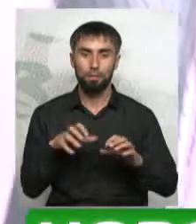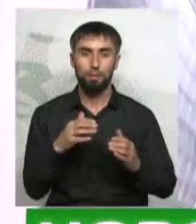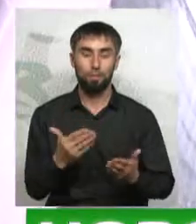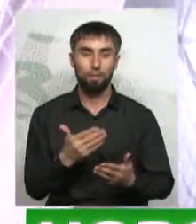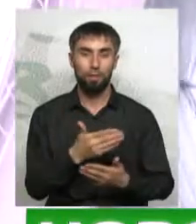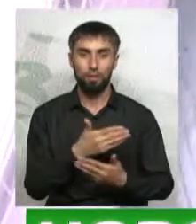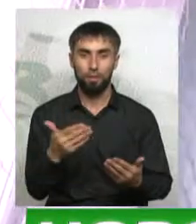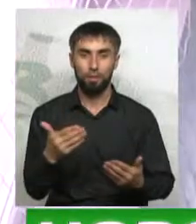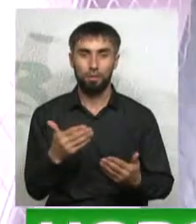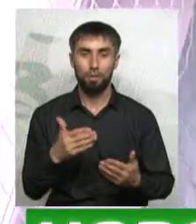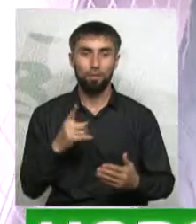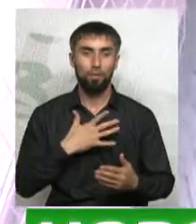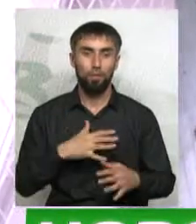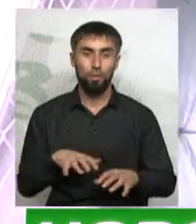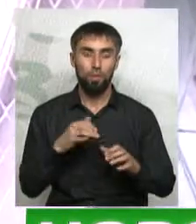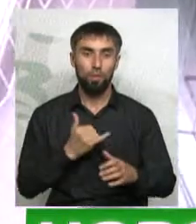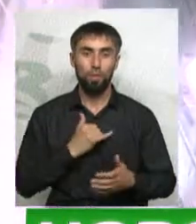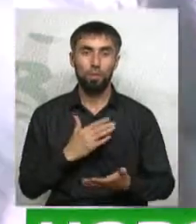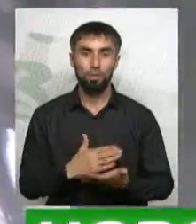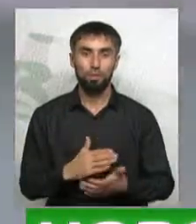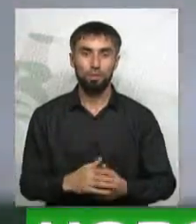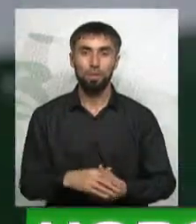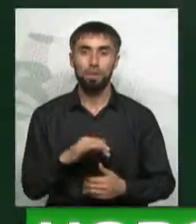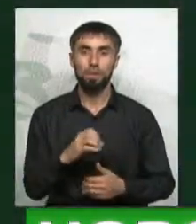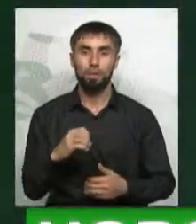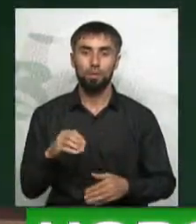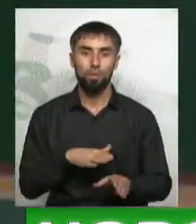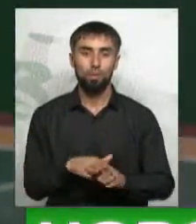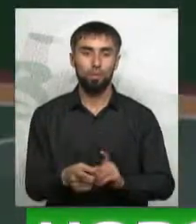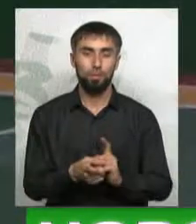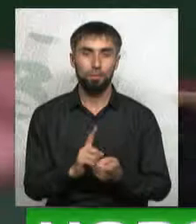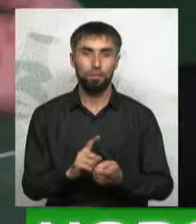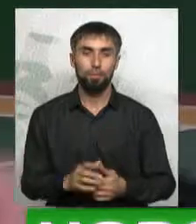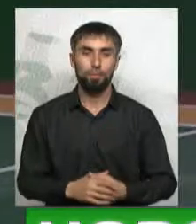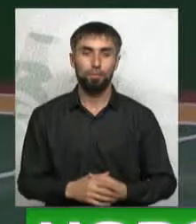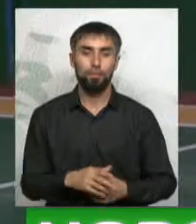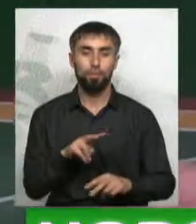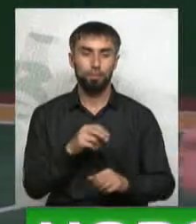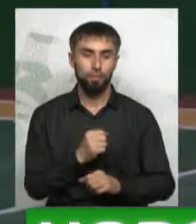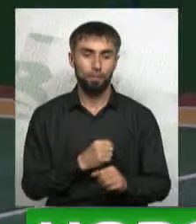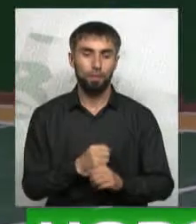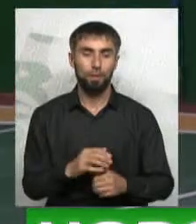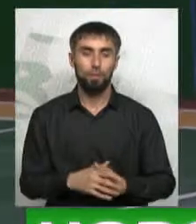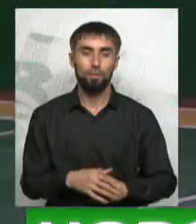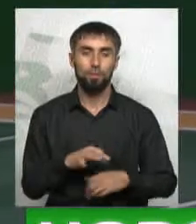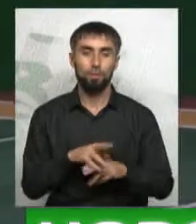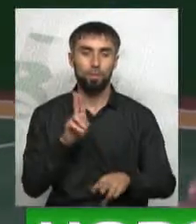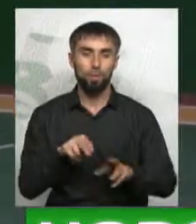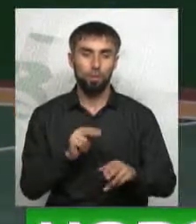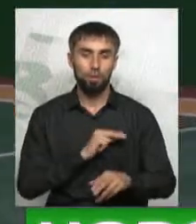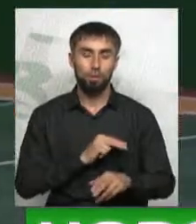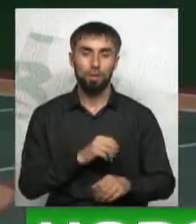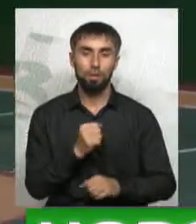вы видите, вентиляционная система у нас есть. Ее полностью заменили. Произвели малярные работы,